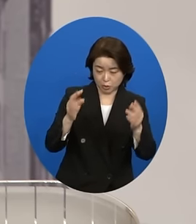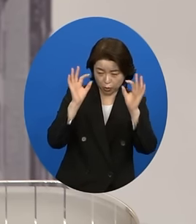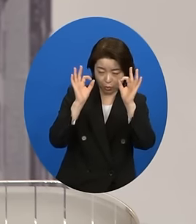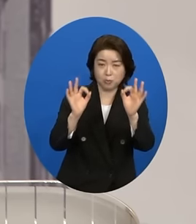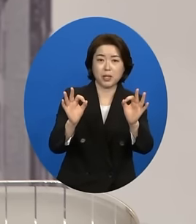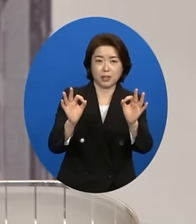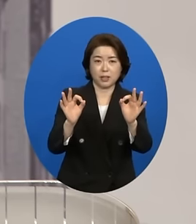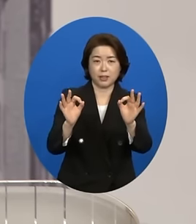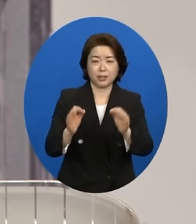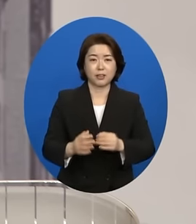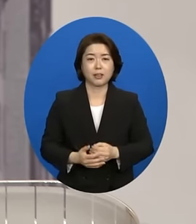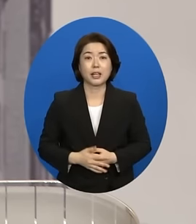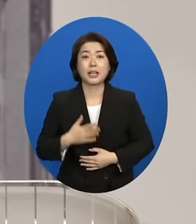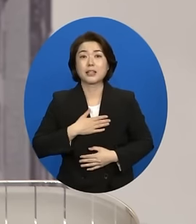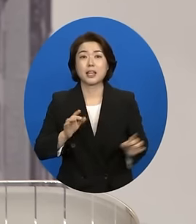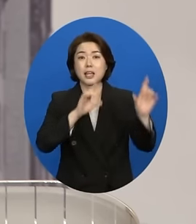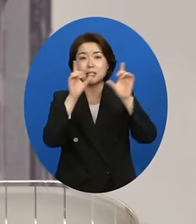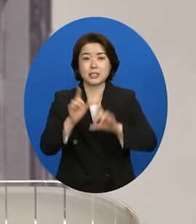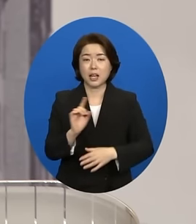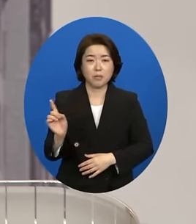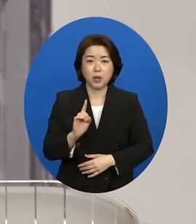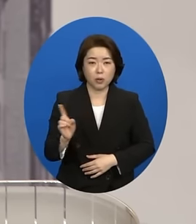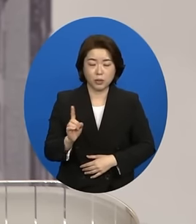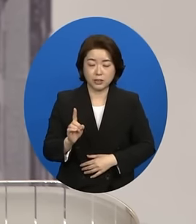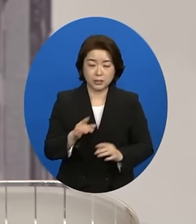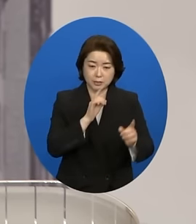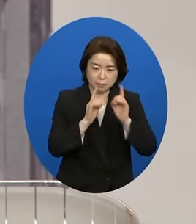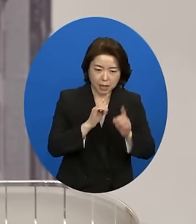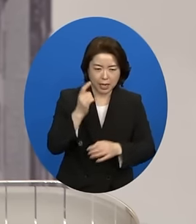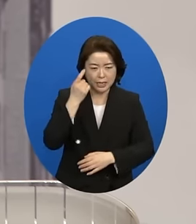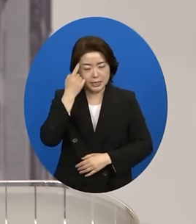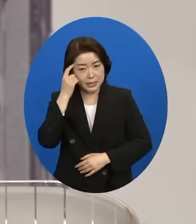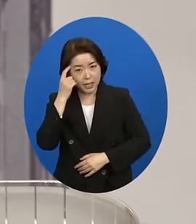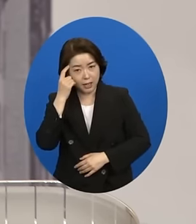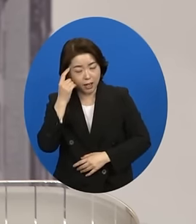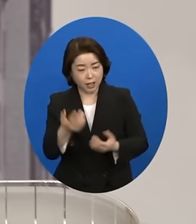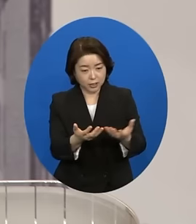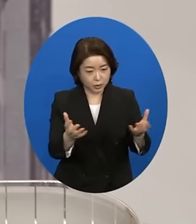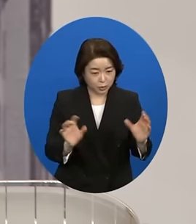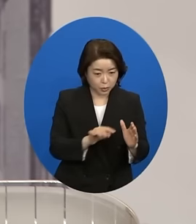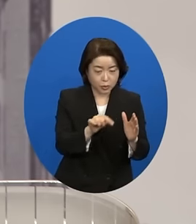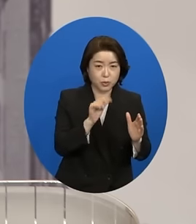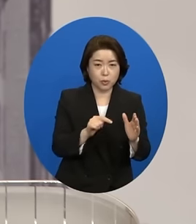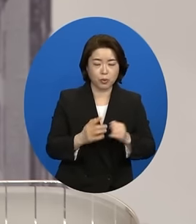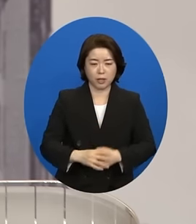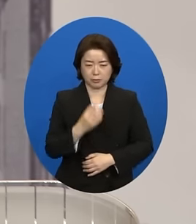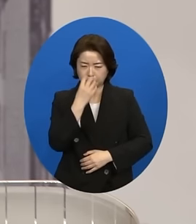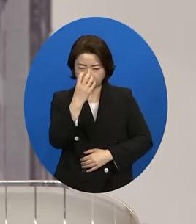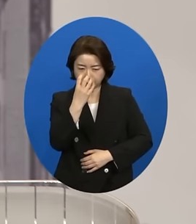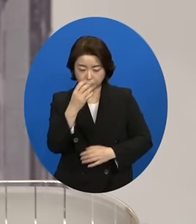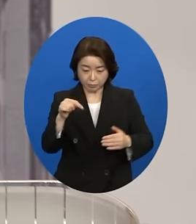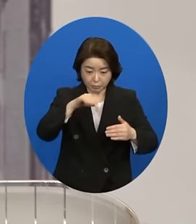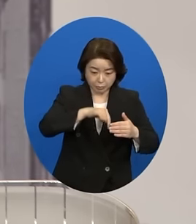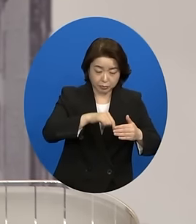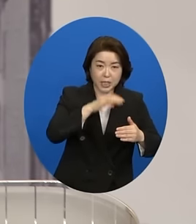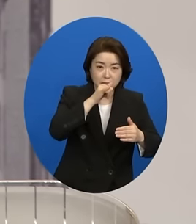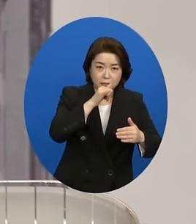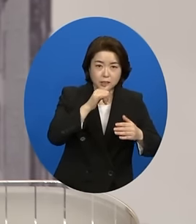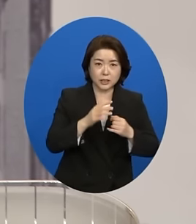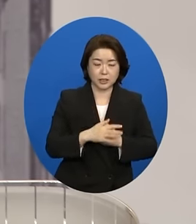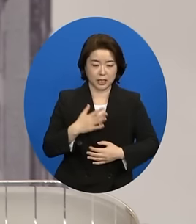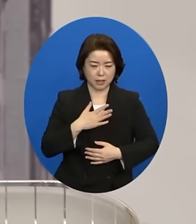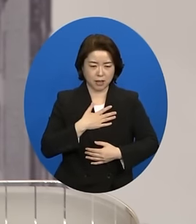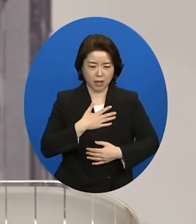돌아보십시오. 내 삶의 어느 말과 생각과 영역 속에 교만이 침투하고 있는가, 나를